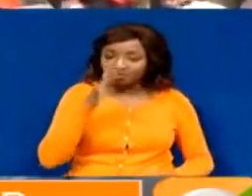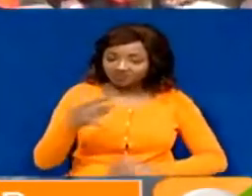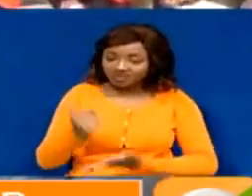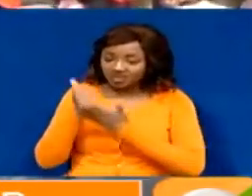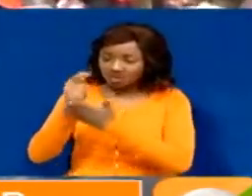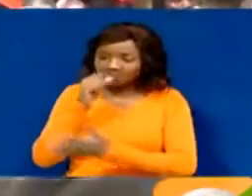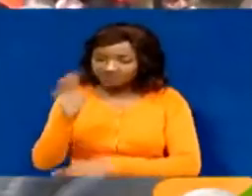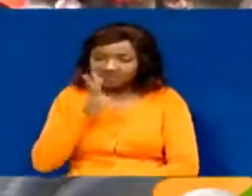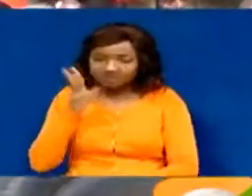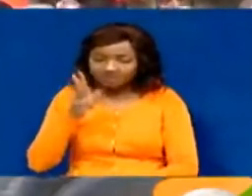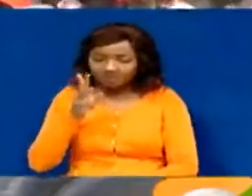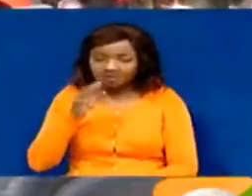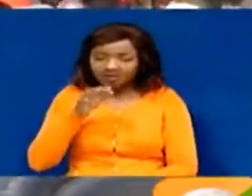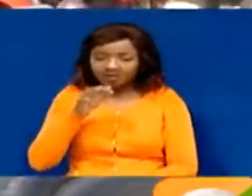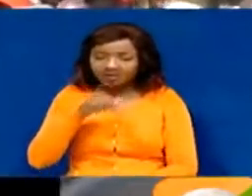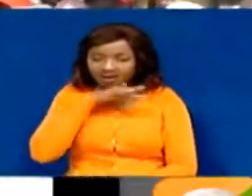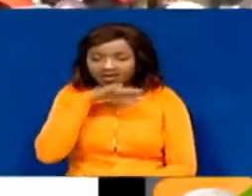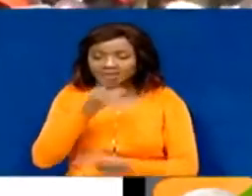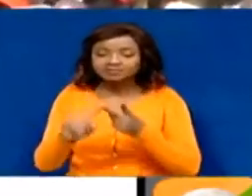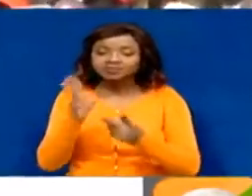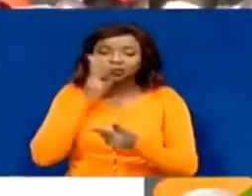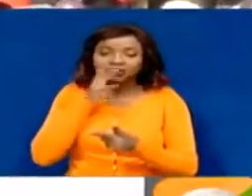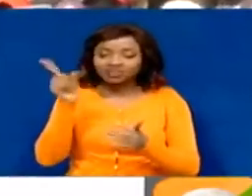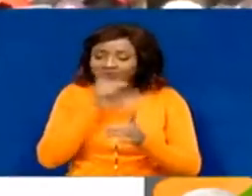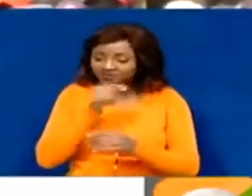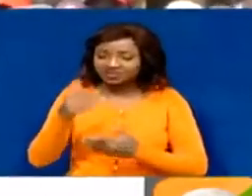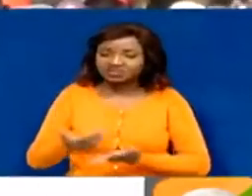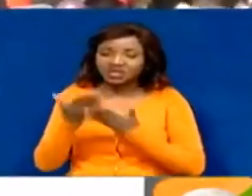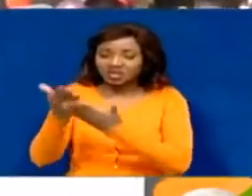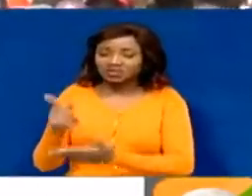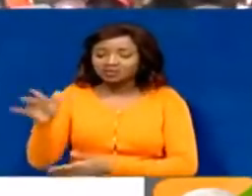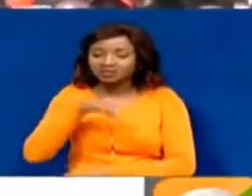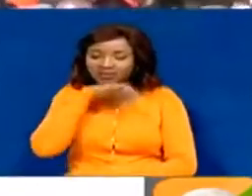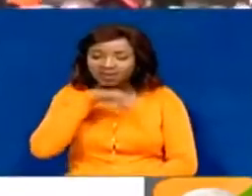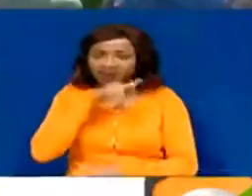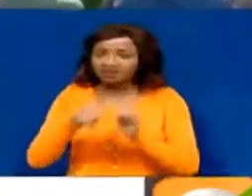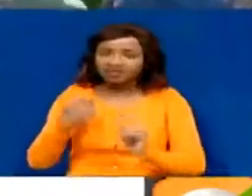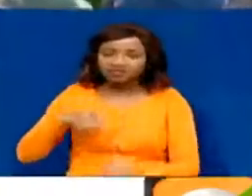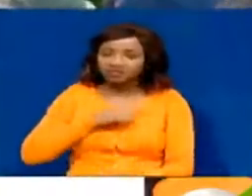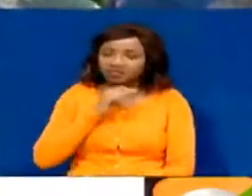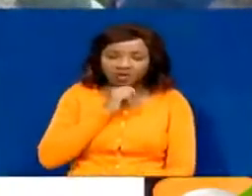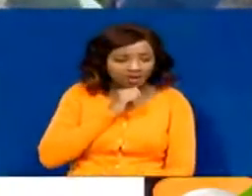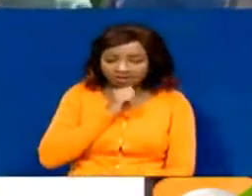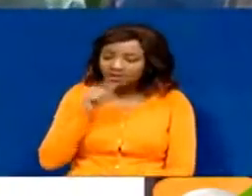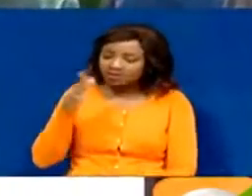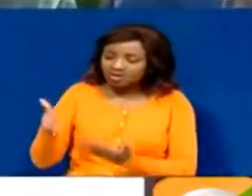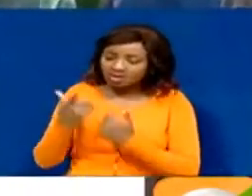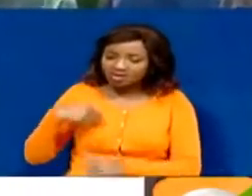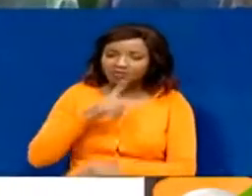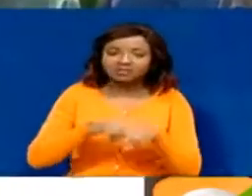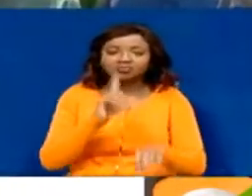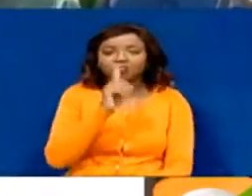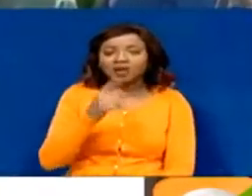Raila. Lakini sisi tunauliza, nani lini Raila atatusaidia sisi? Sisi tumechoka